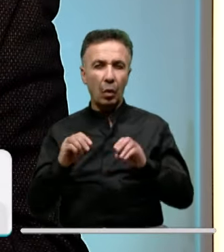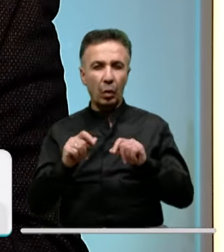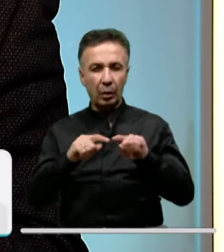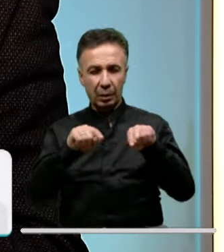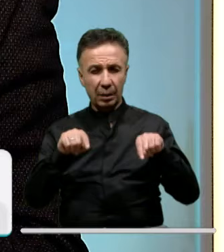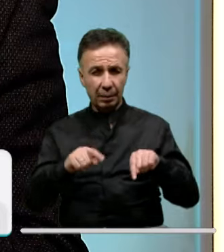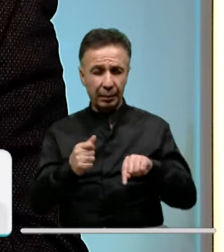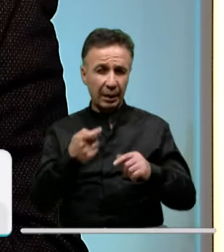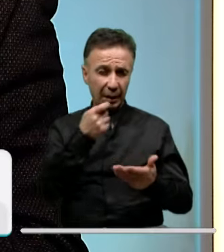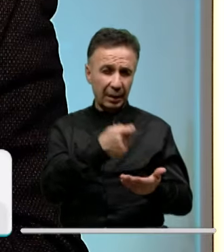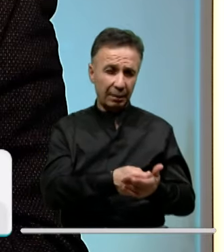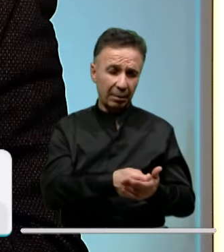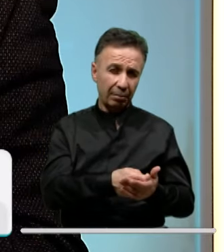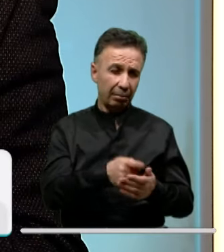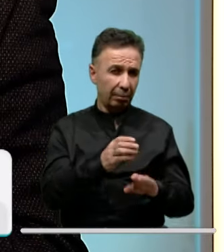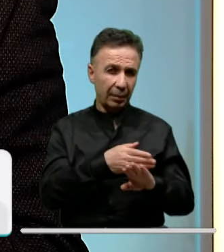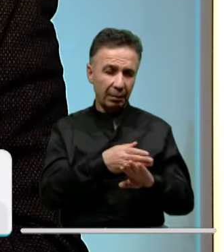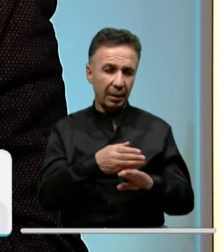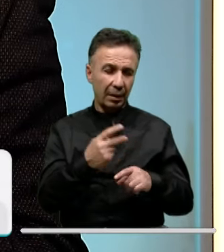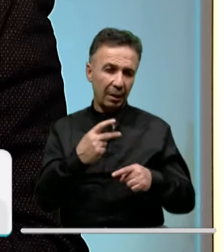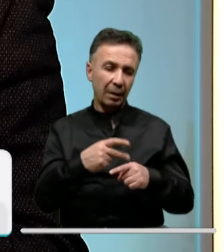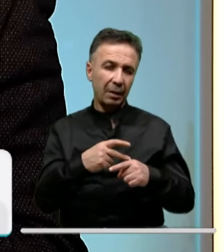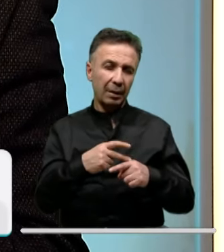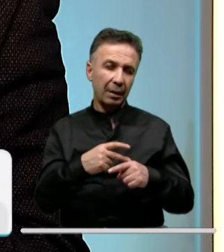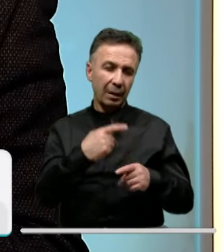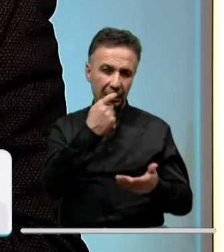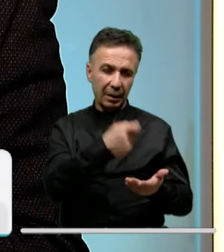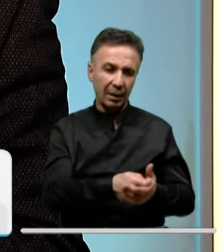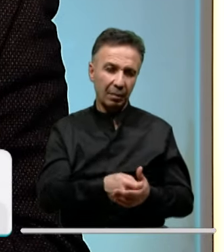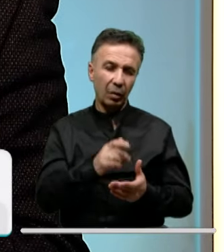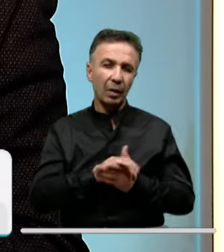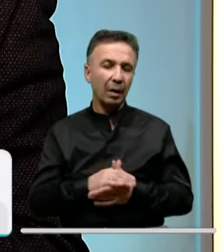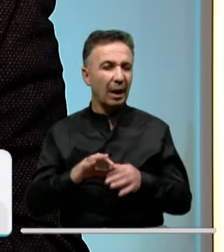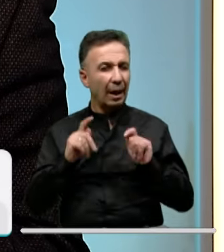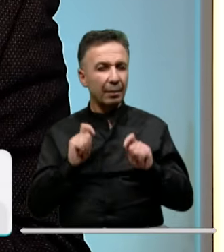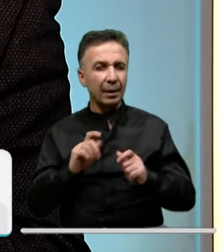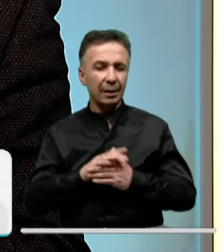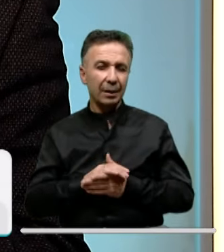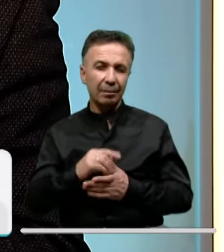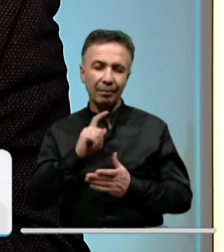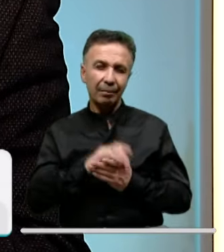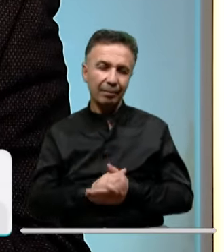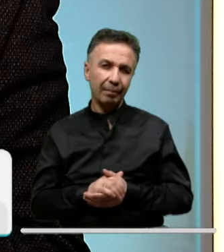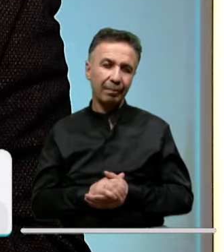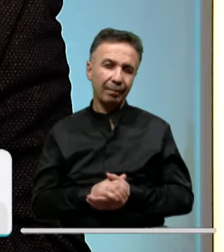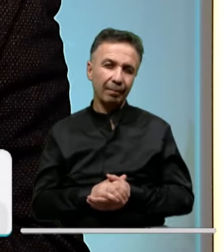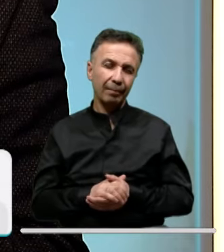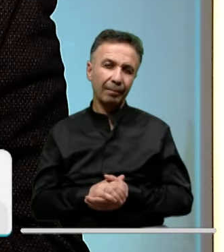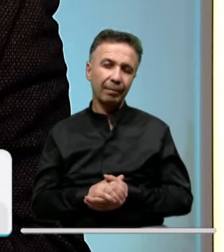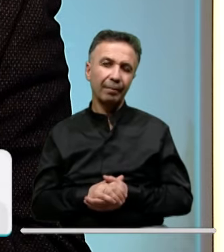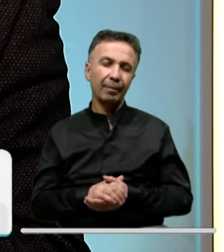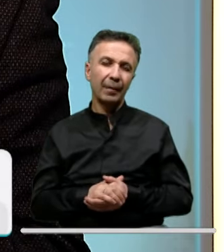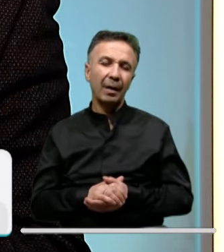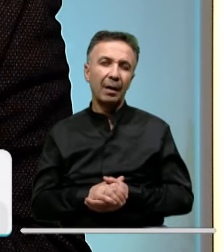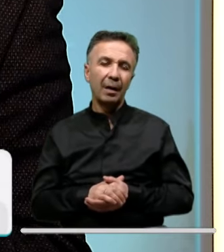parayı yatırdığınızda bu neydi? Bir servetinizde değil mi? O zekata tabiydi. Bundan sonra onu ne yaptığınızda o akara yani taşınmaza yatırdığınız o